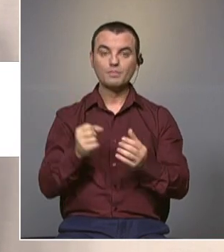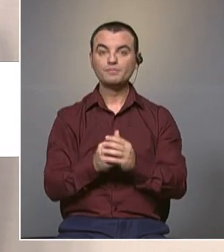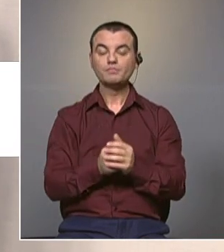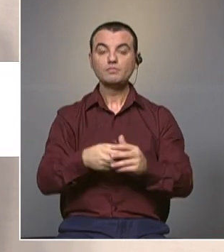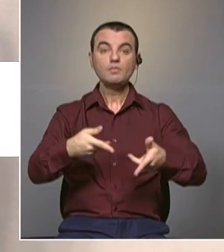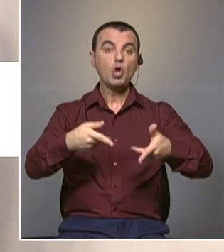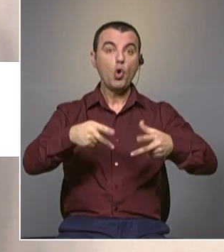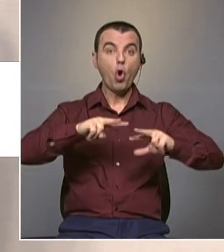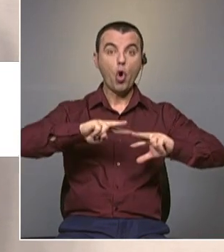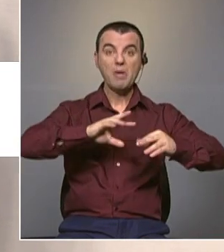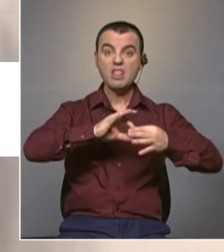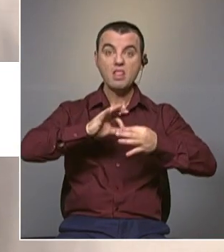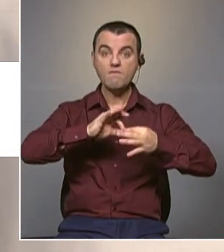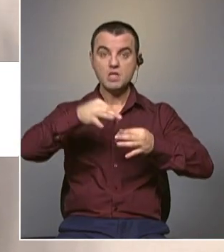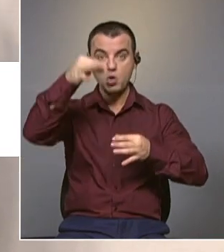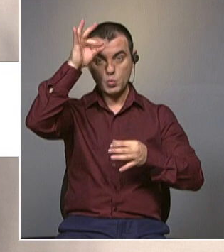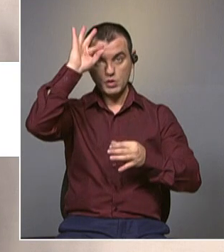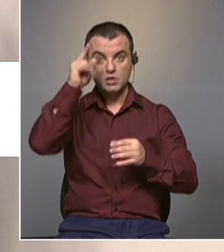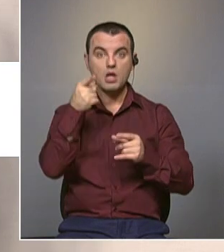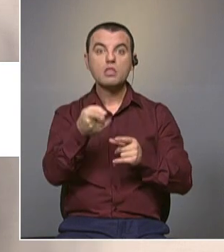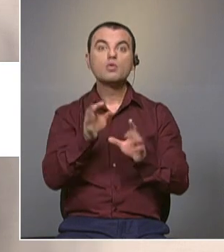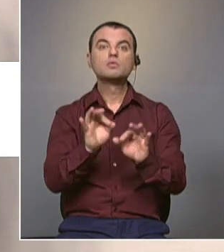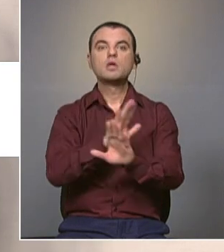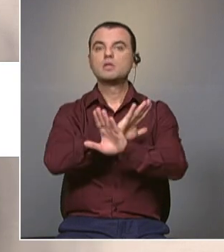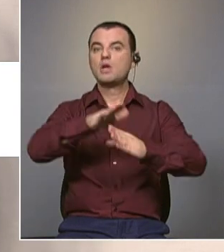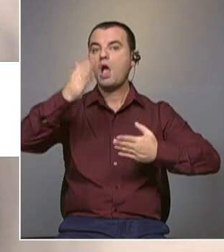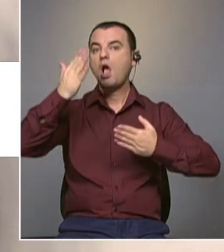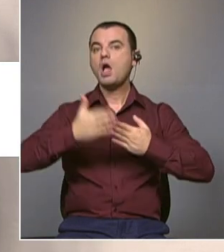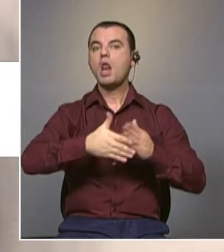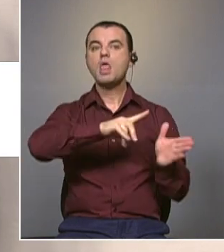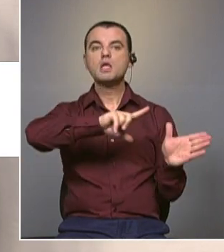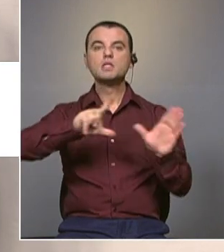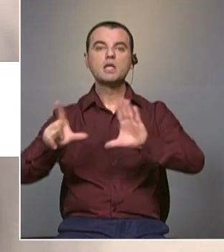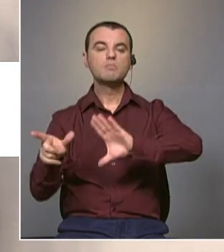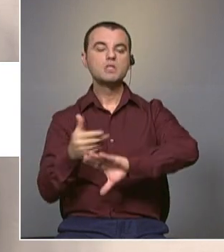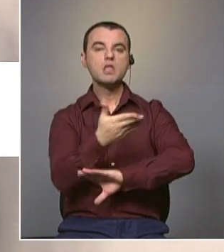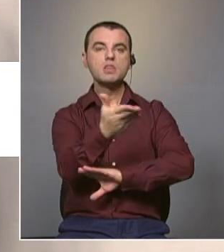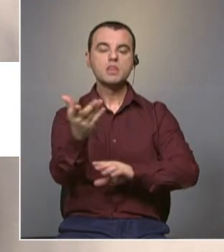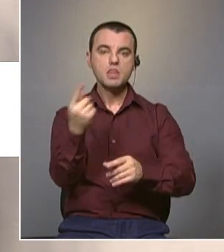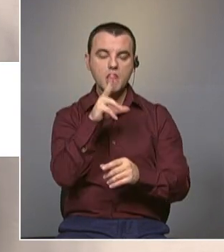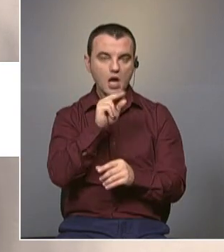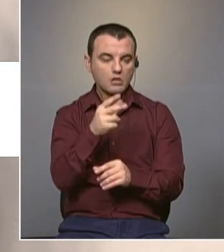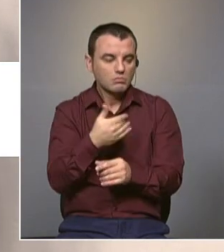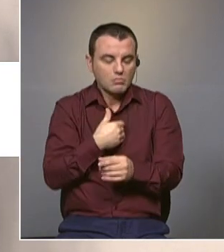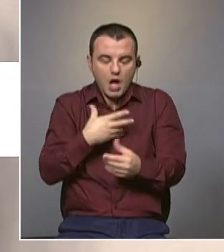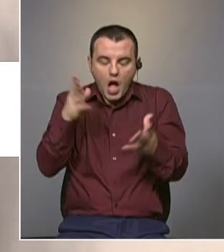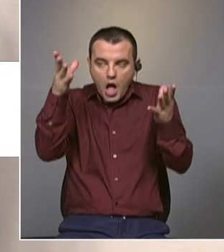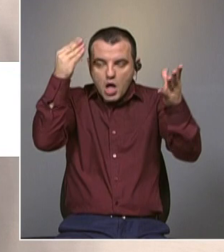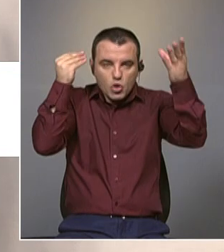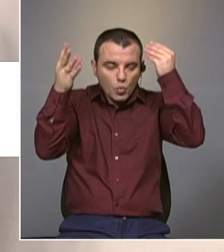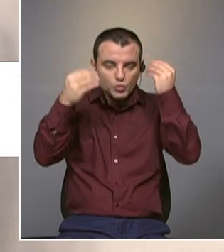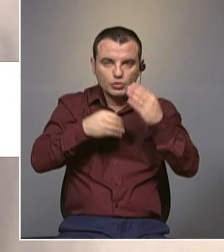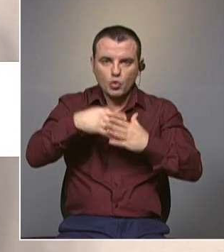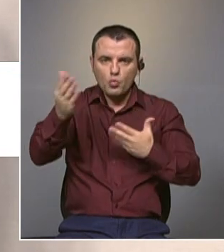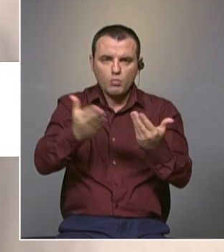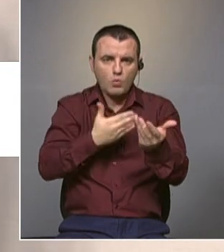Обратната връзка от учениците е точно тази. В края на седмицата те казват: ама аз научих толкова много неща,